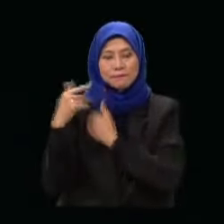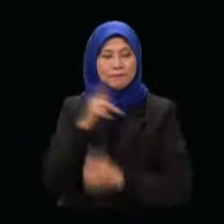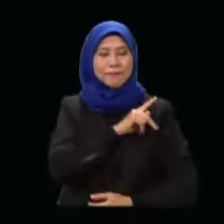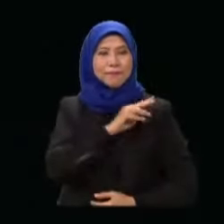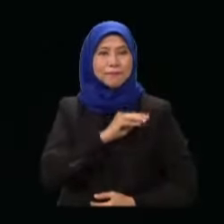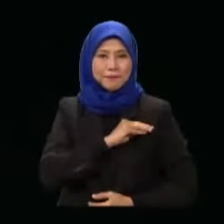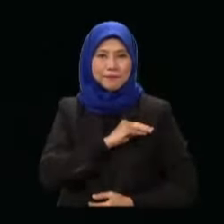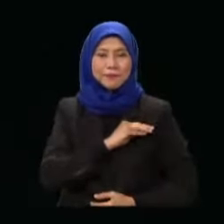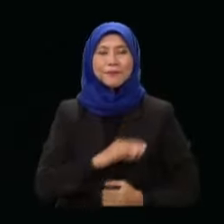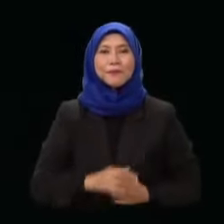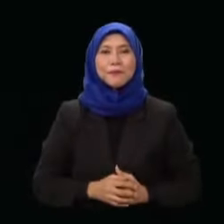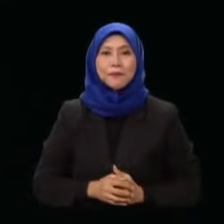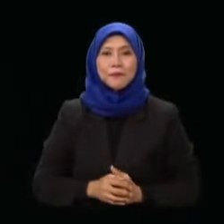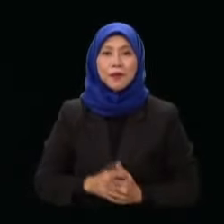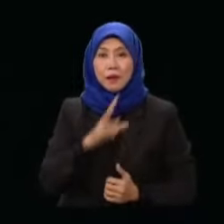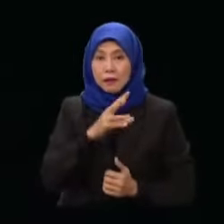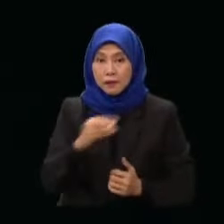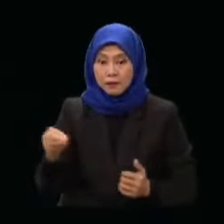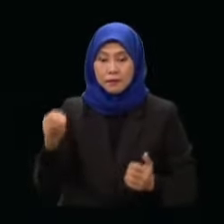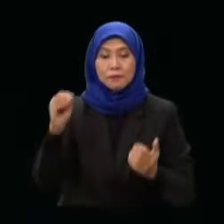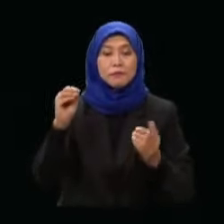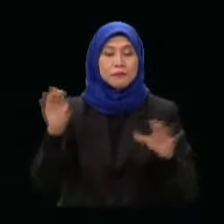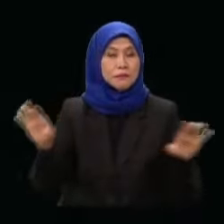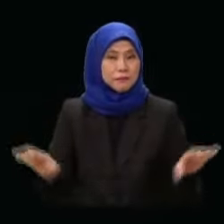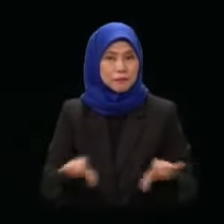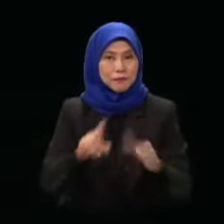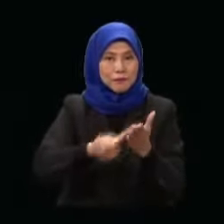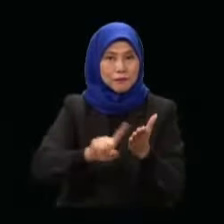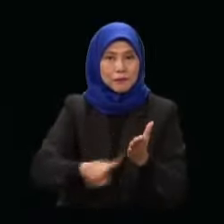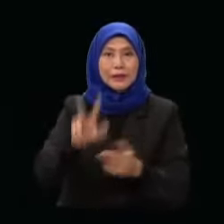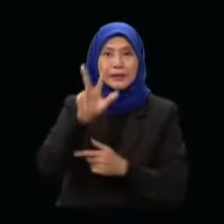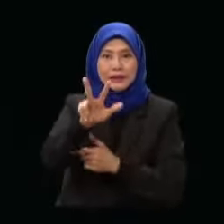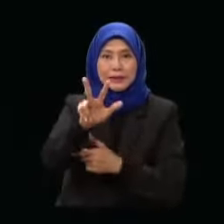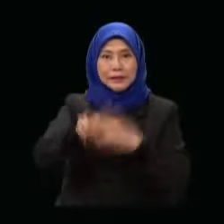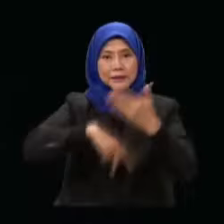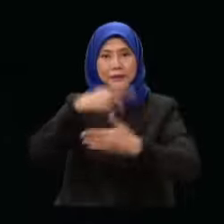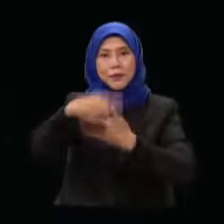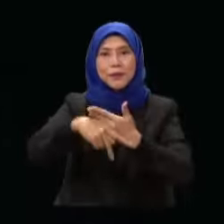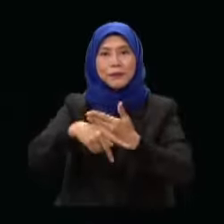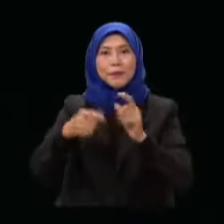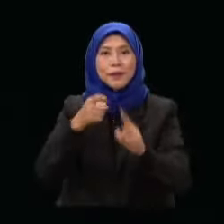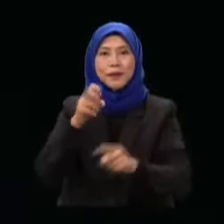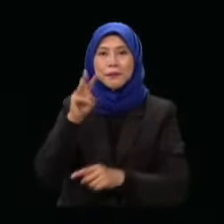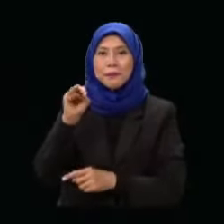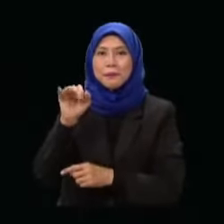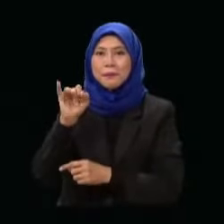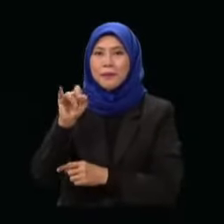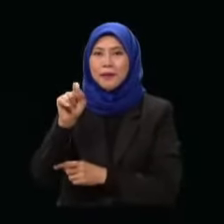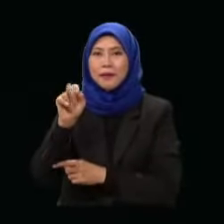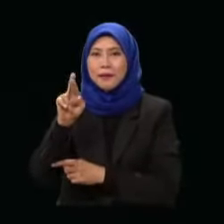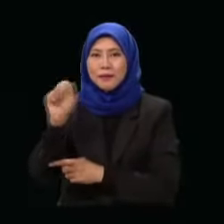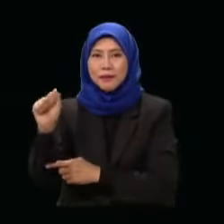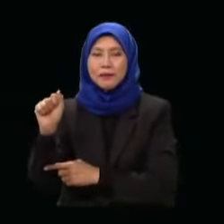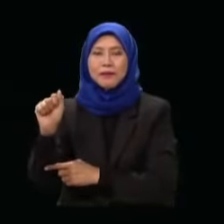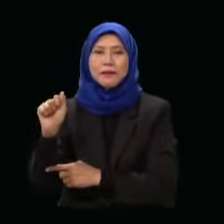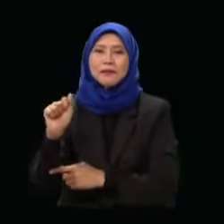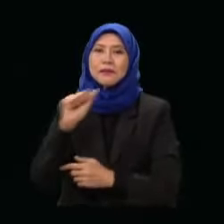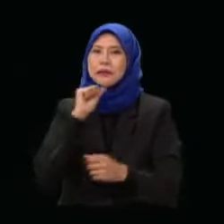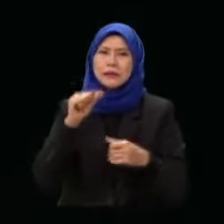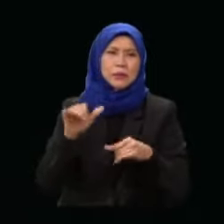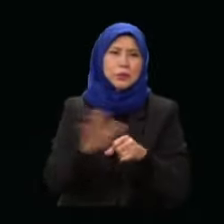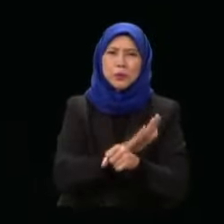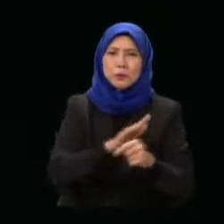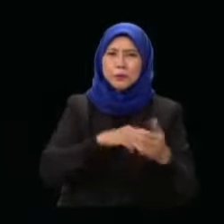kemesraan Lydia dan review juga Pada pelaksanaan tiga program dilakukan oleh Mitra tak cukup Nike tanaman tak kan lagi